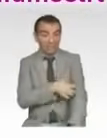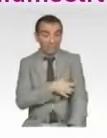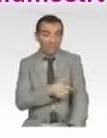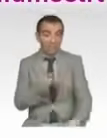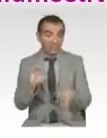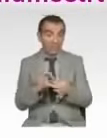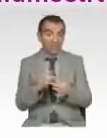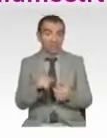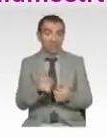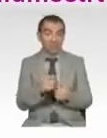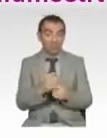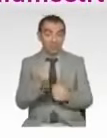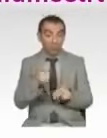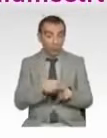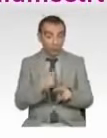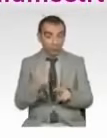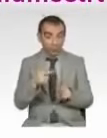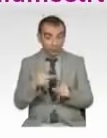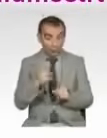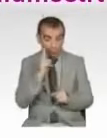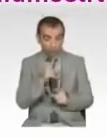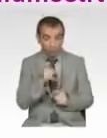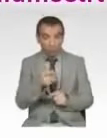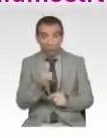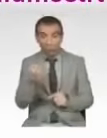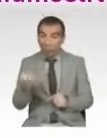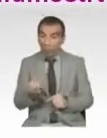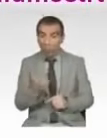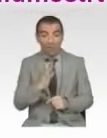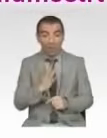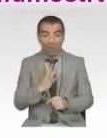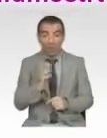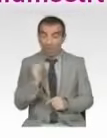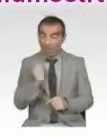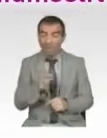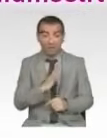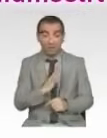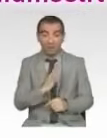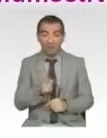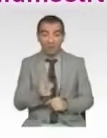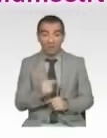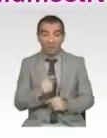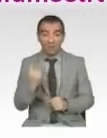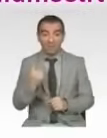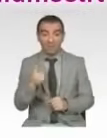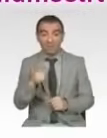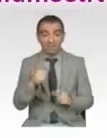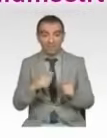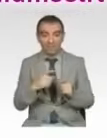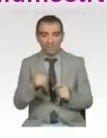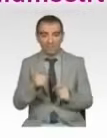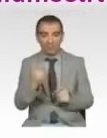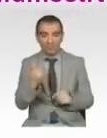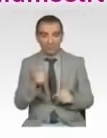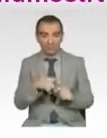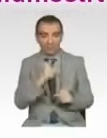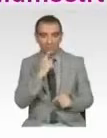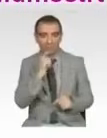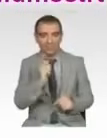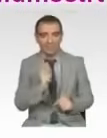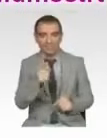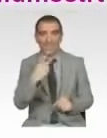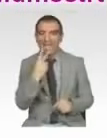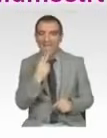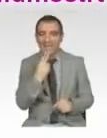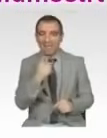mi ya? Evet, gerçekten çok... Uyuz hala görülüyor mu? Evet, çok sık var. Allah Allah. Çok sık var. Ha, tamam. Bir de sıfat olarak da kullanılıyor değil mi uyuz? Evet, uyuz kelime.